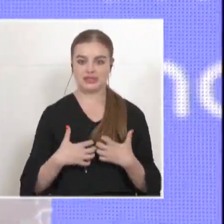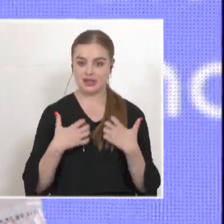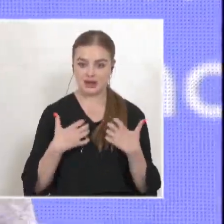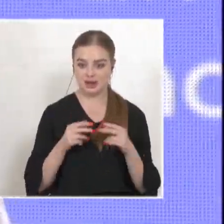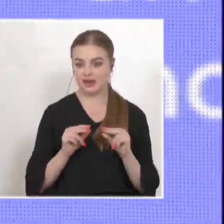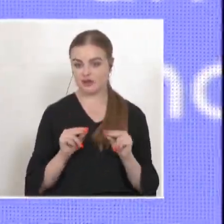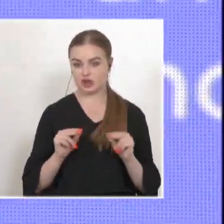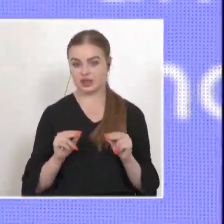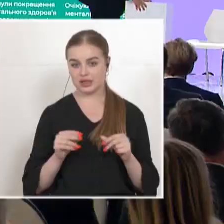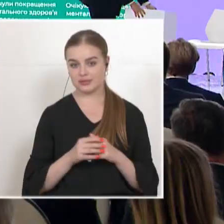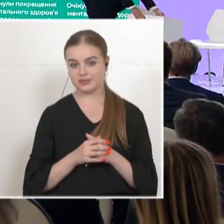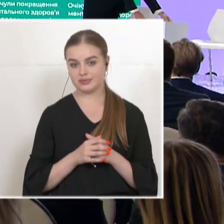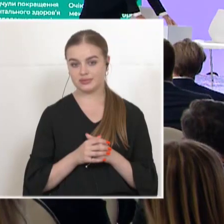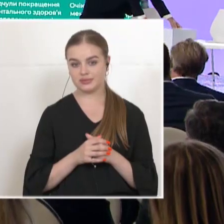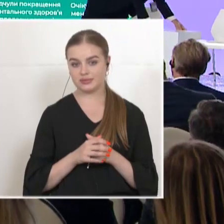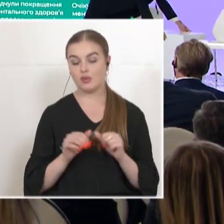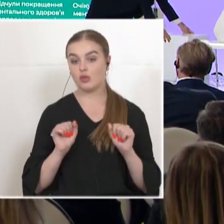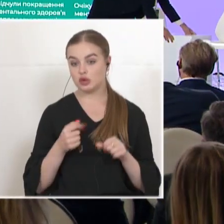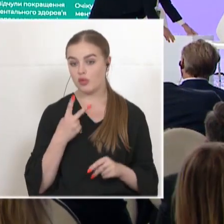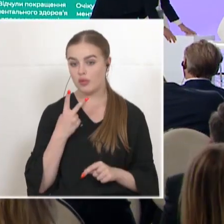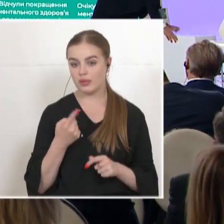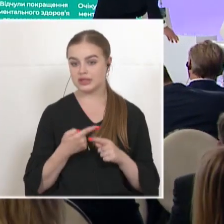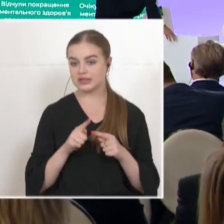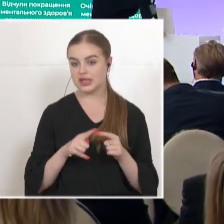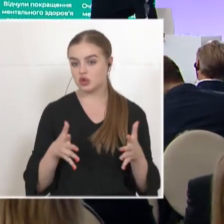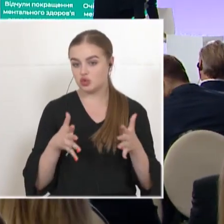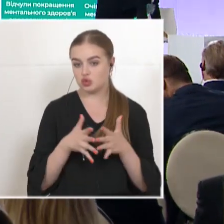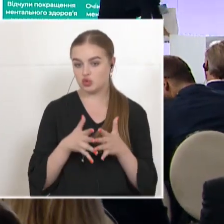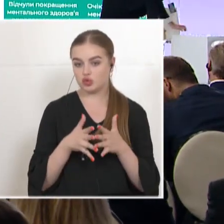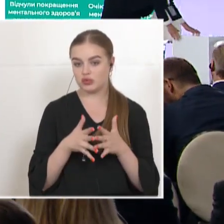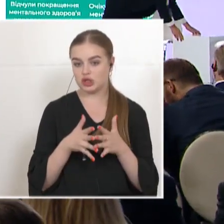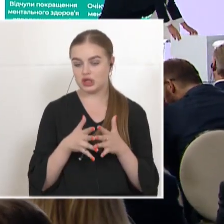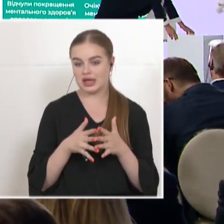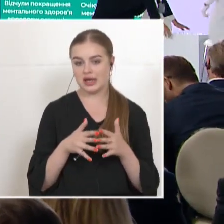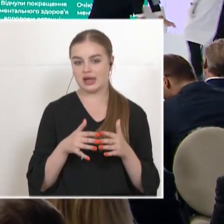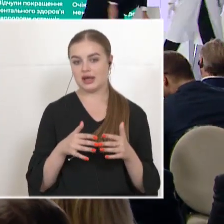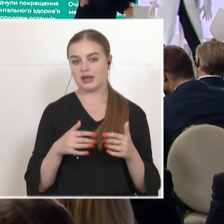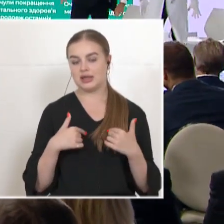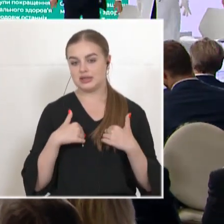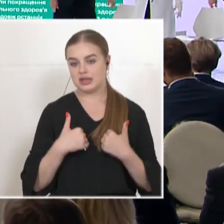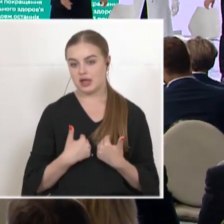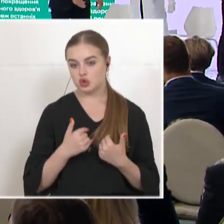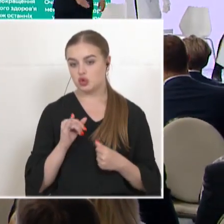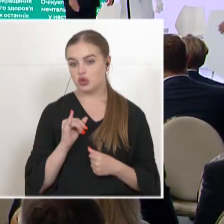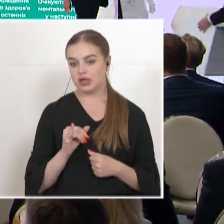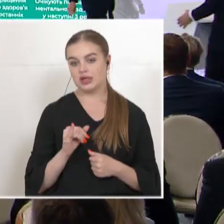навчання, можете побачити, це суміш стресу і